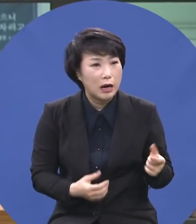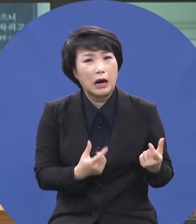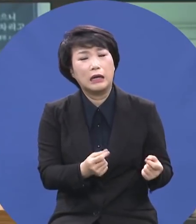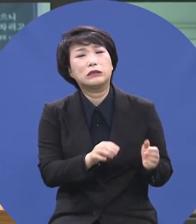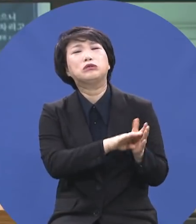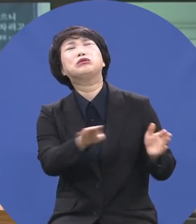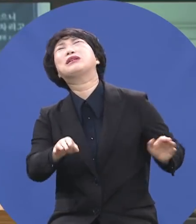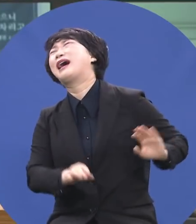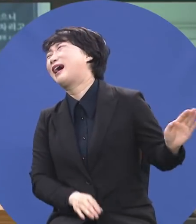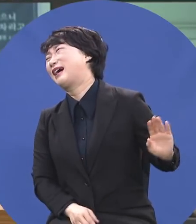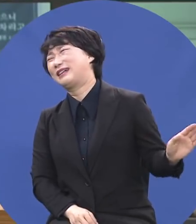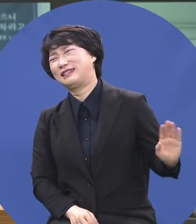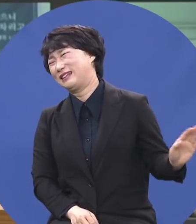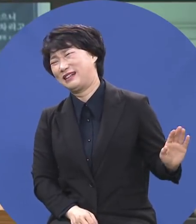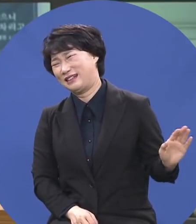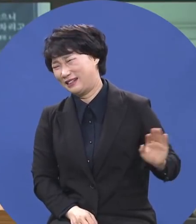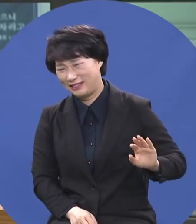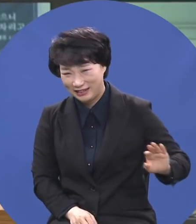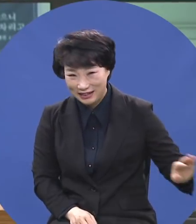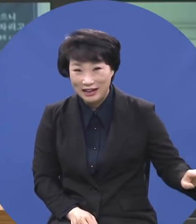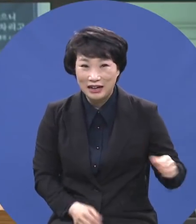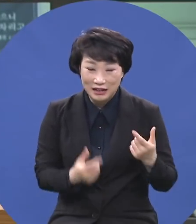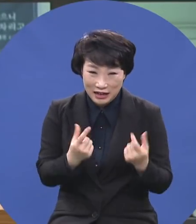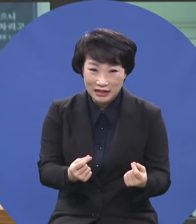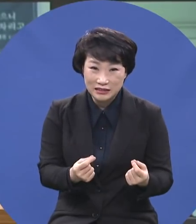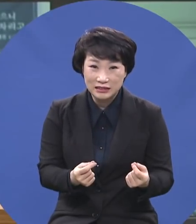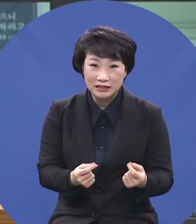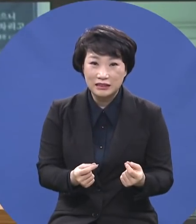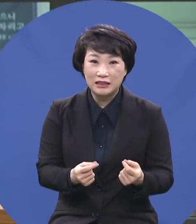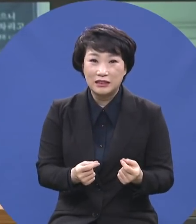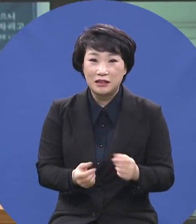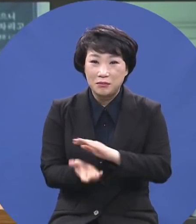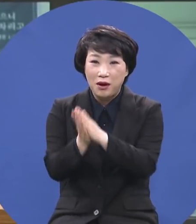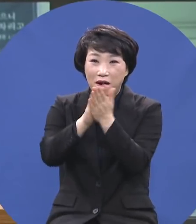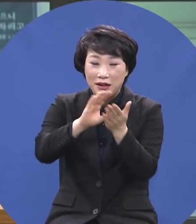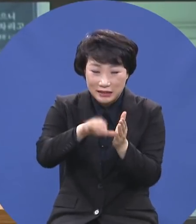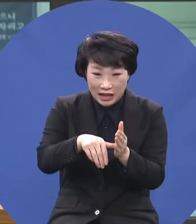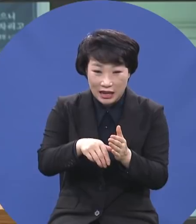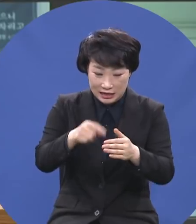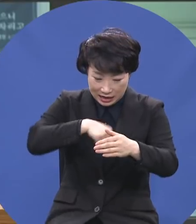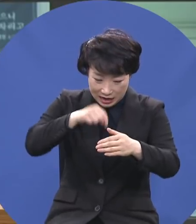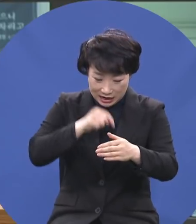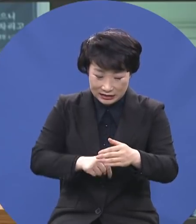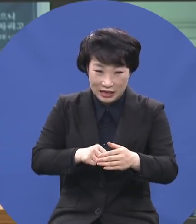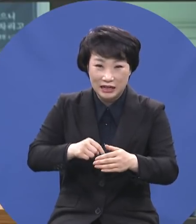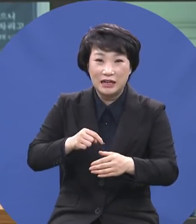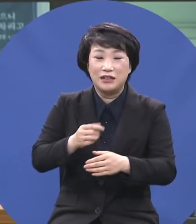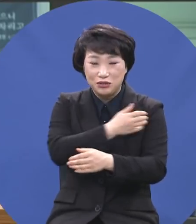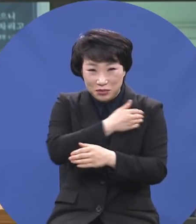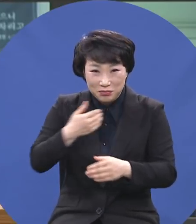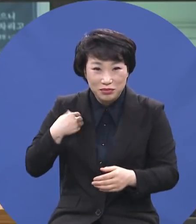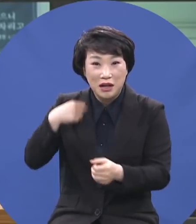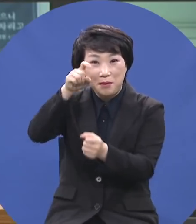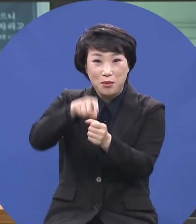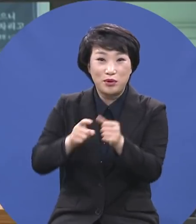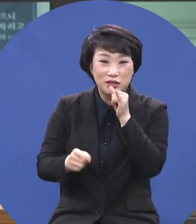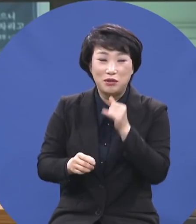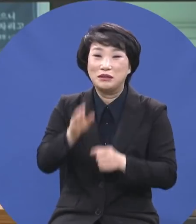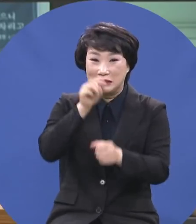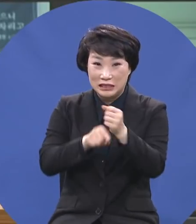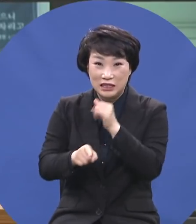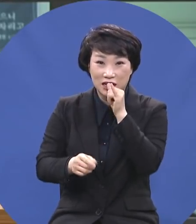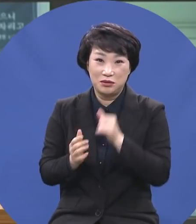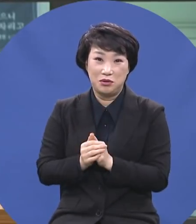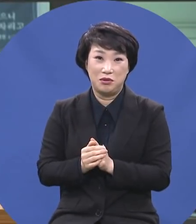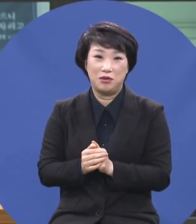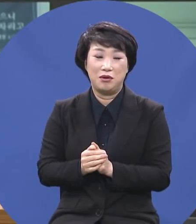이런 수준이 아니에요. 그렇게 되는 데는 그 안에 충분한 목적이 있고 진리가